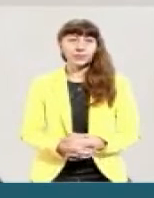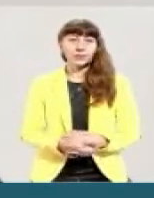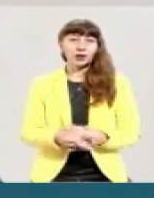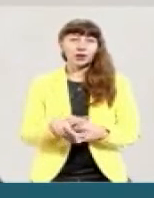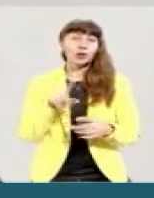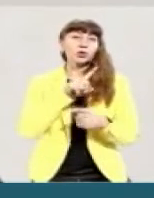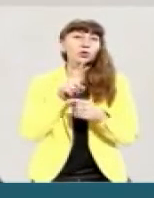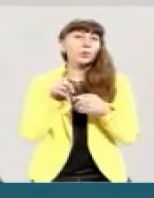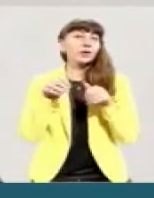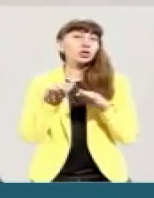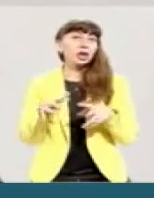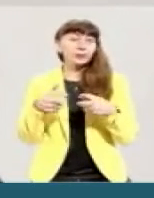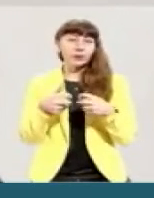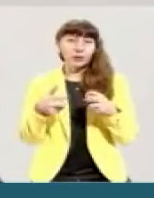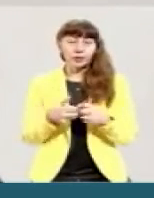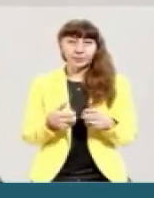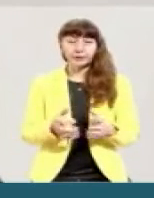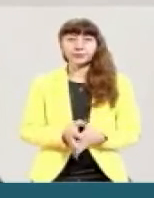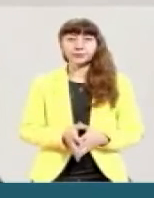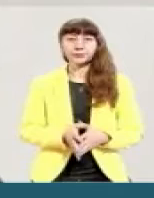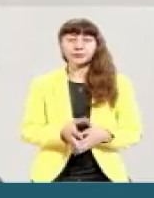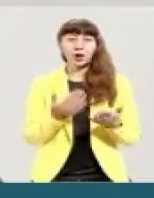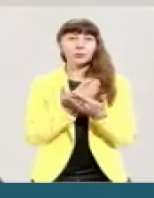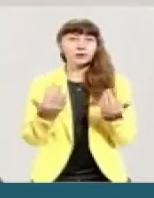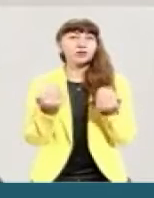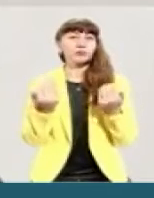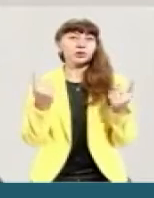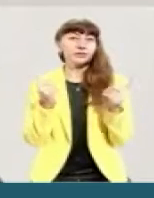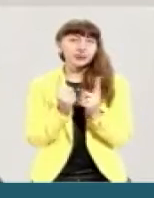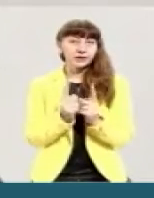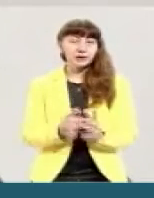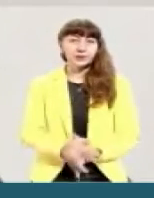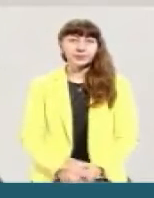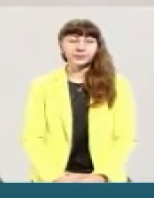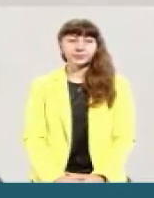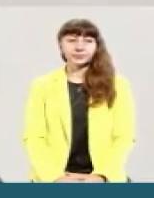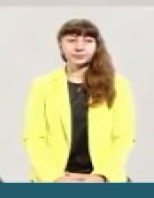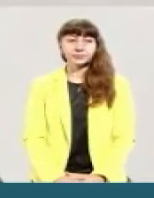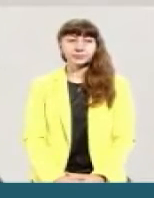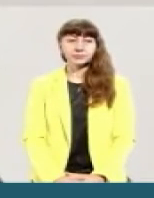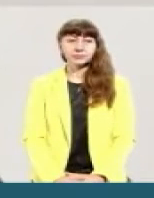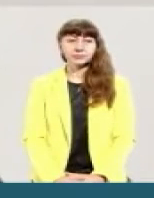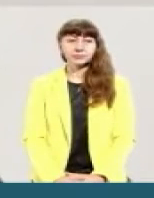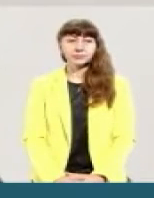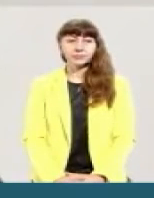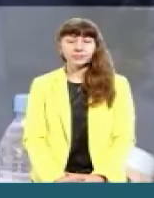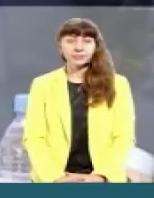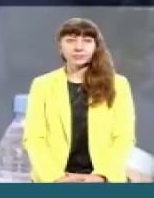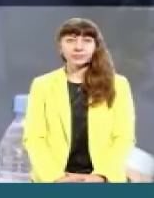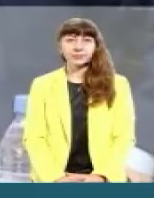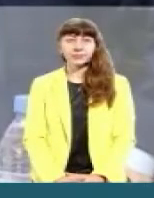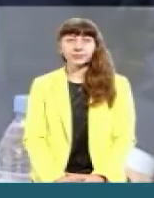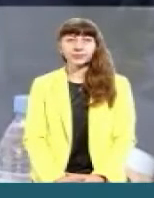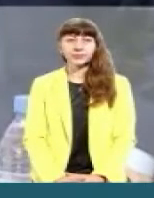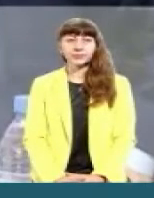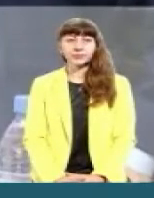органдармен талқылауға мүмкіндік берген бизнес қоғамдастың алдында бақылау және қадағалау органдарының бірыңғай есеп күнін өткіздік.